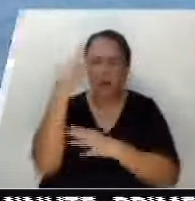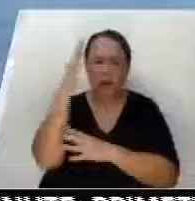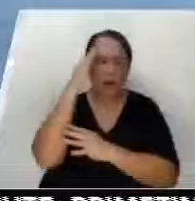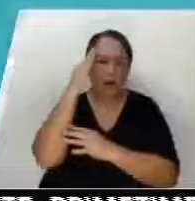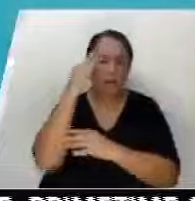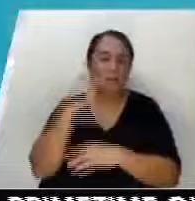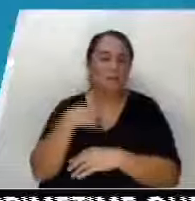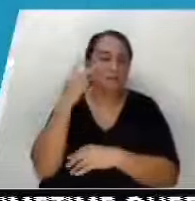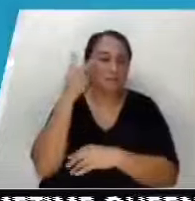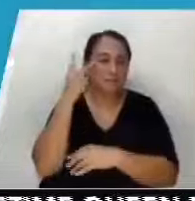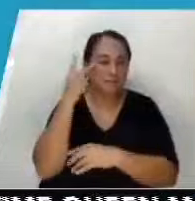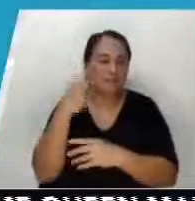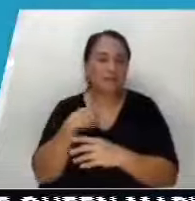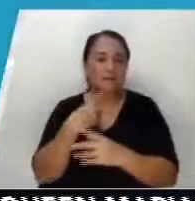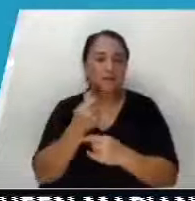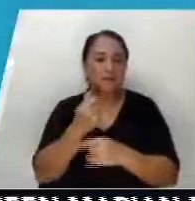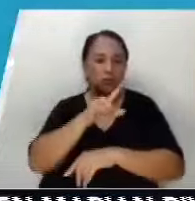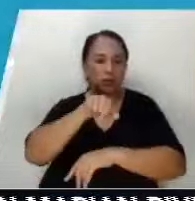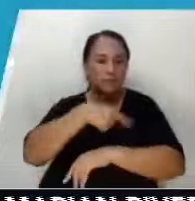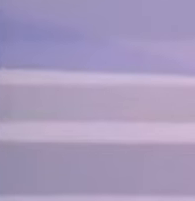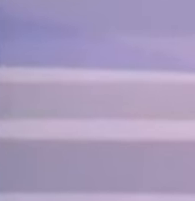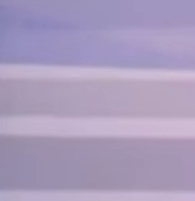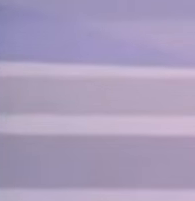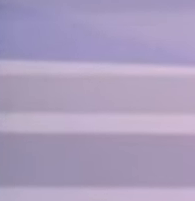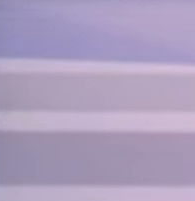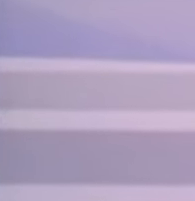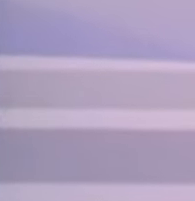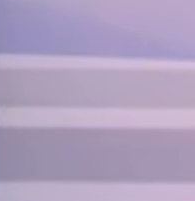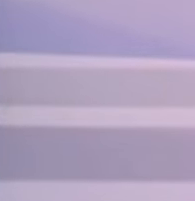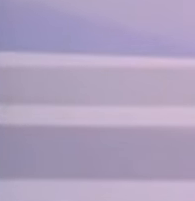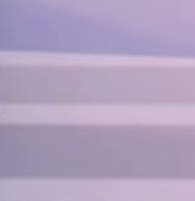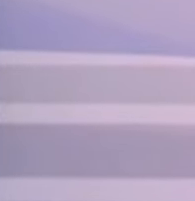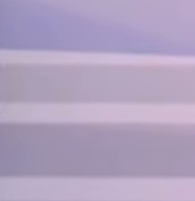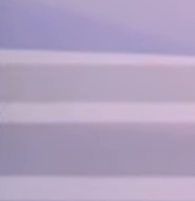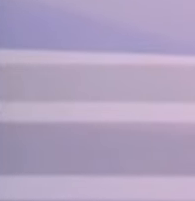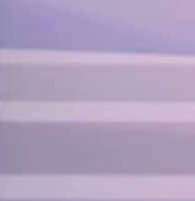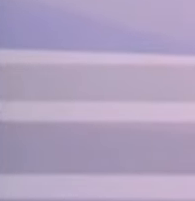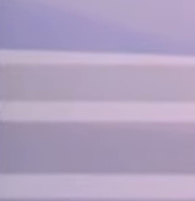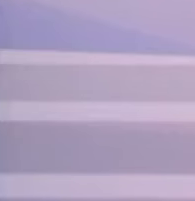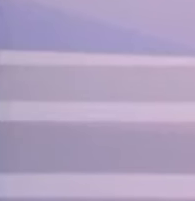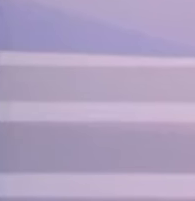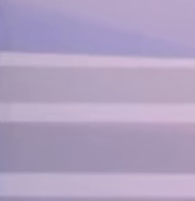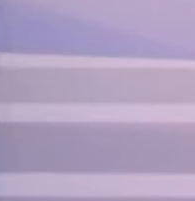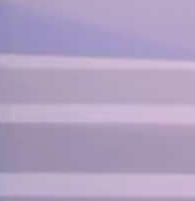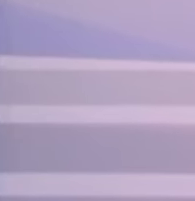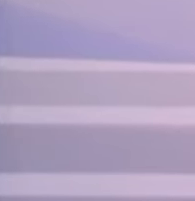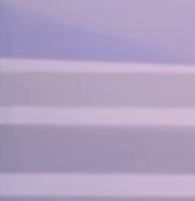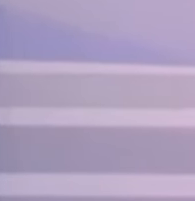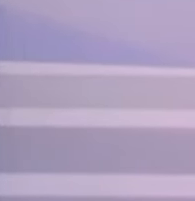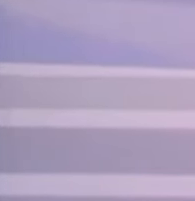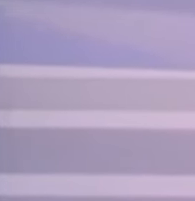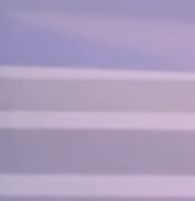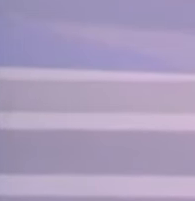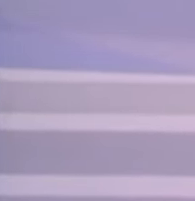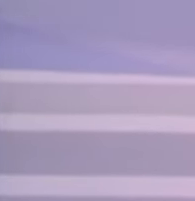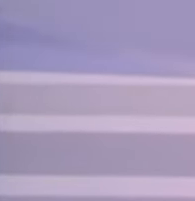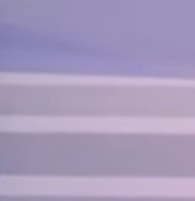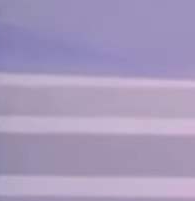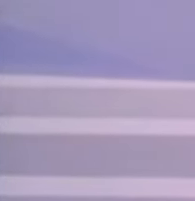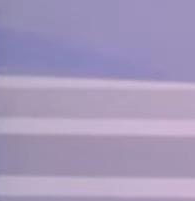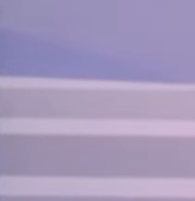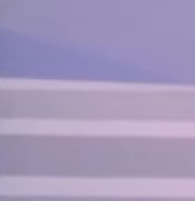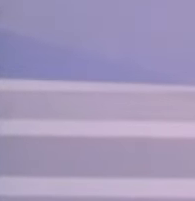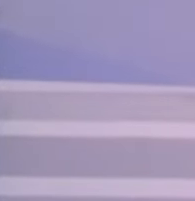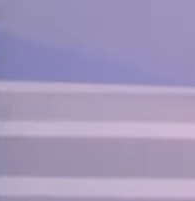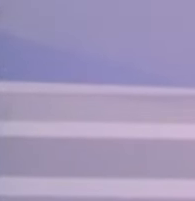at sagot ko kayo 24 oras. Baka puso, patuloy na tumutok sa mga balita, mag-subscribe sa GMA Integrated News